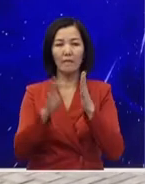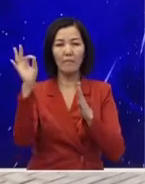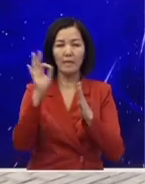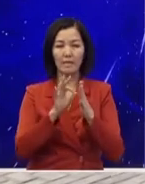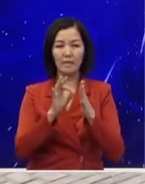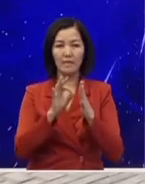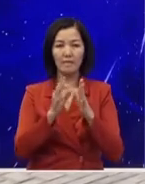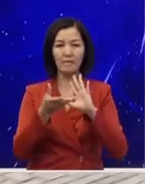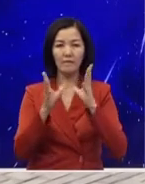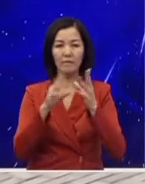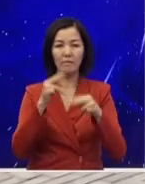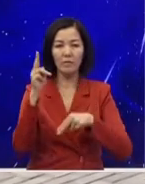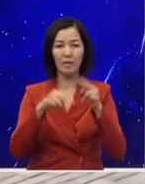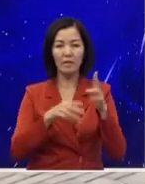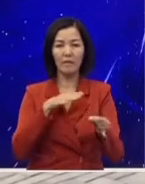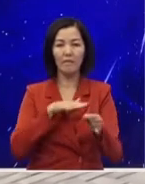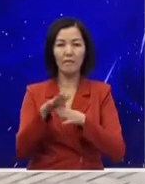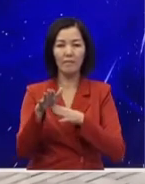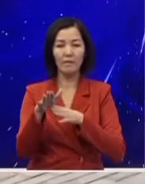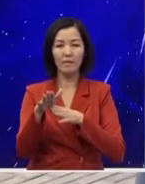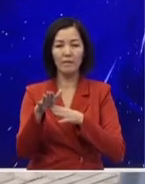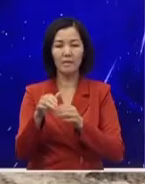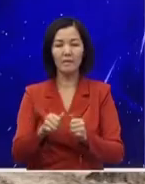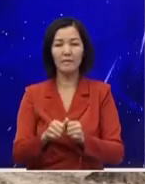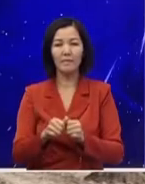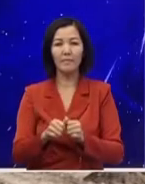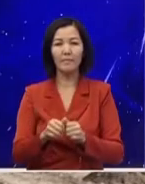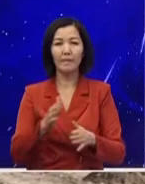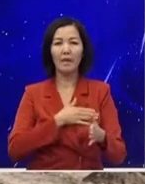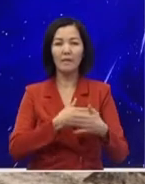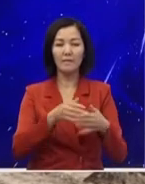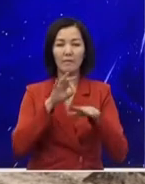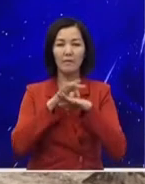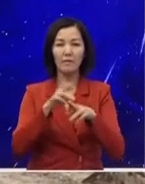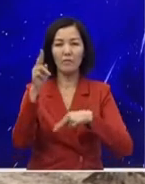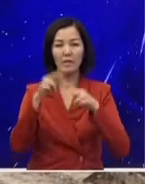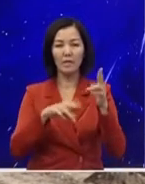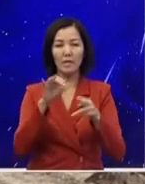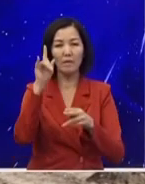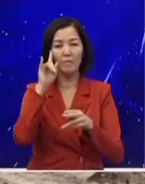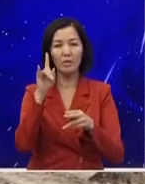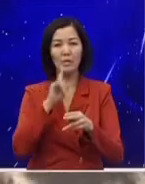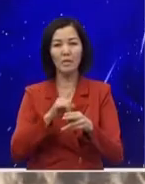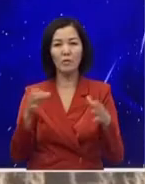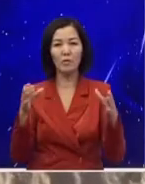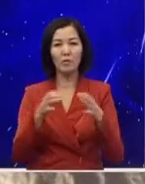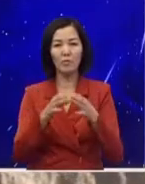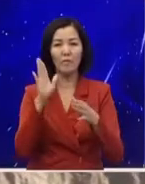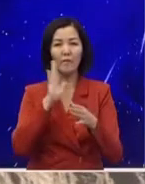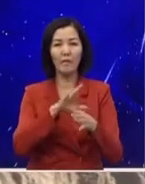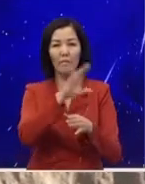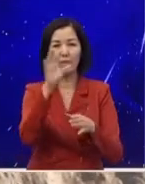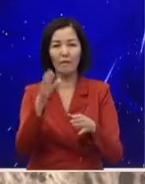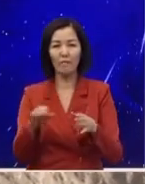80% объема строительных работ выполнены и сданы в эксплуатацию. Активно ведется строительство Ембекши-Казахского группового водопровода. Это